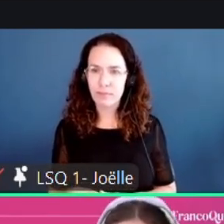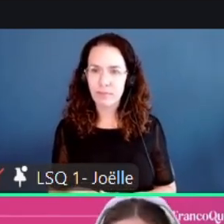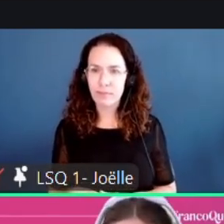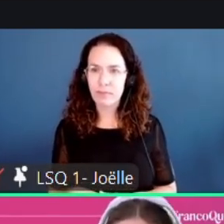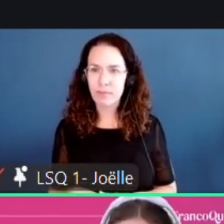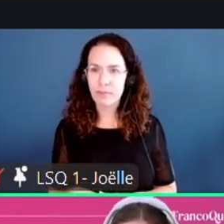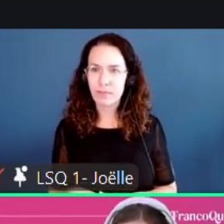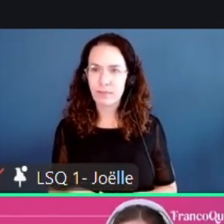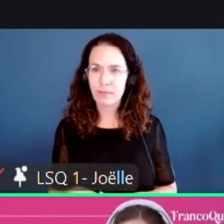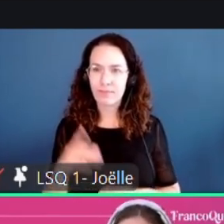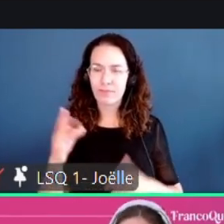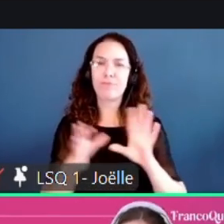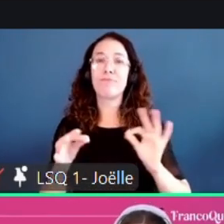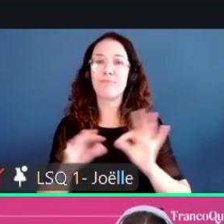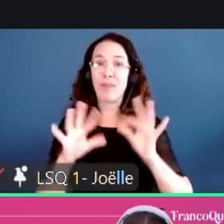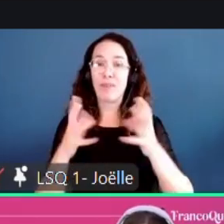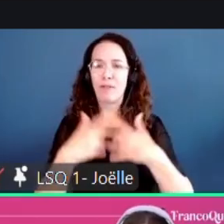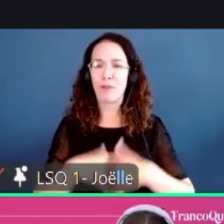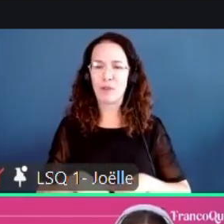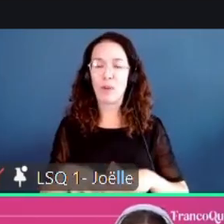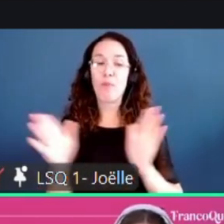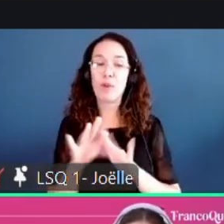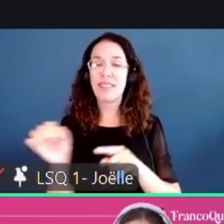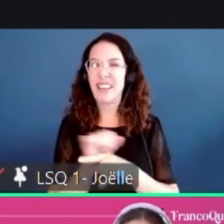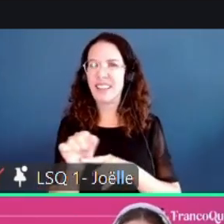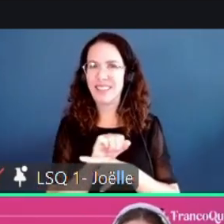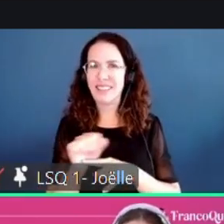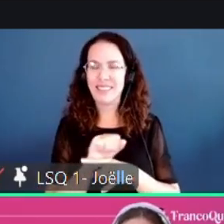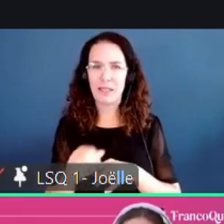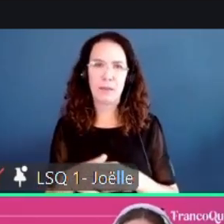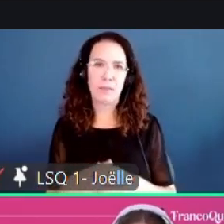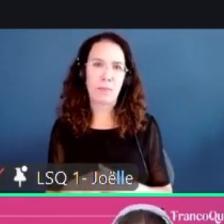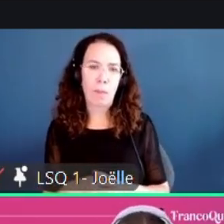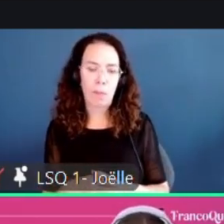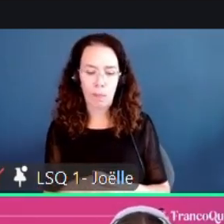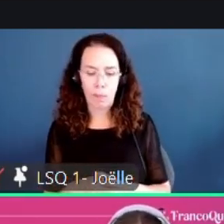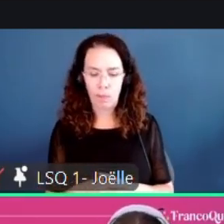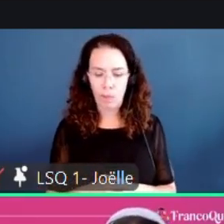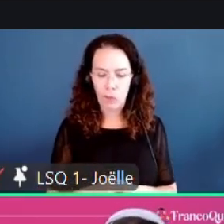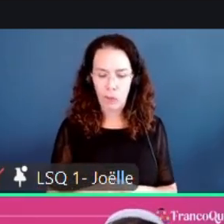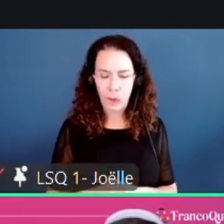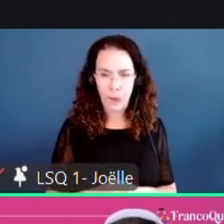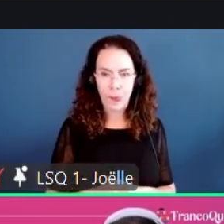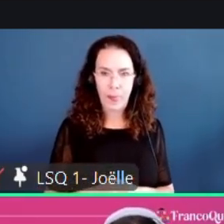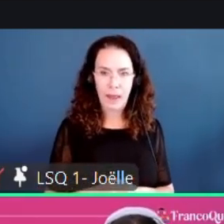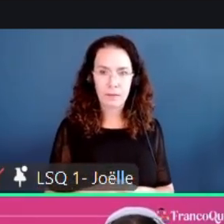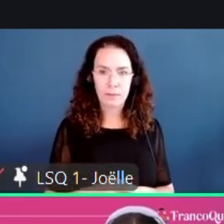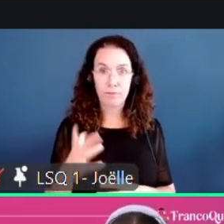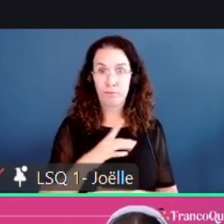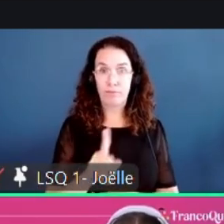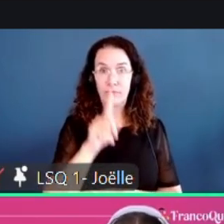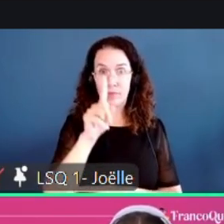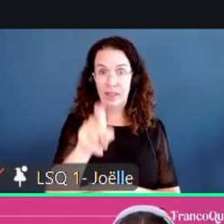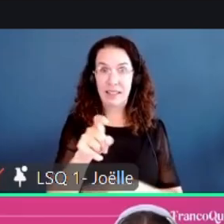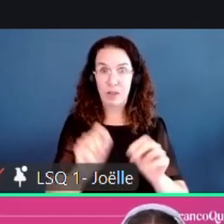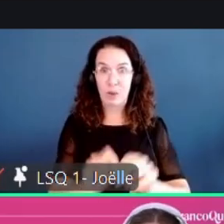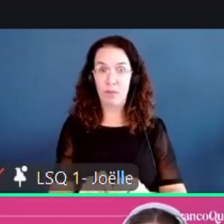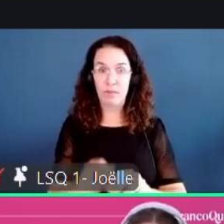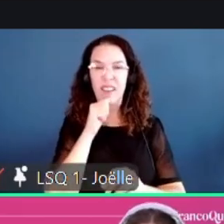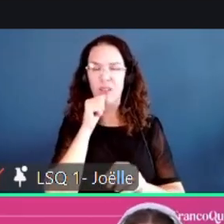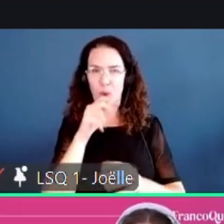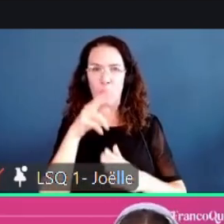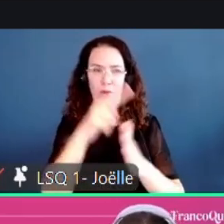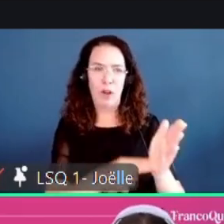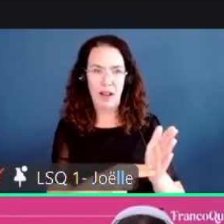vous présenter les instructions. Donc, on va faire un petit exercice. On va vous inviter à répondre à cette question qui est à l'écran que je vais lire tout à